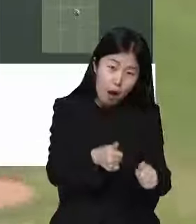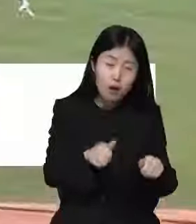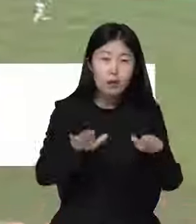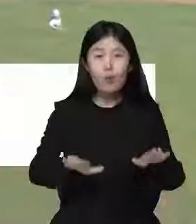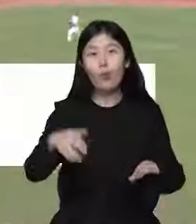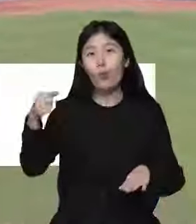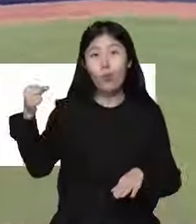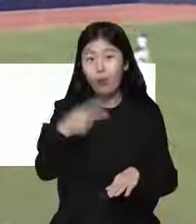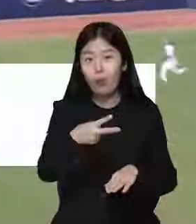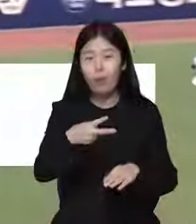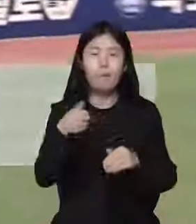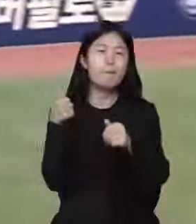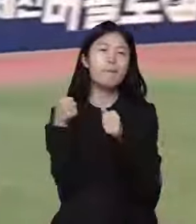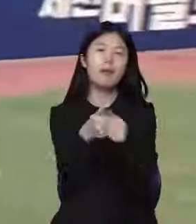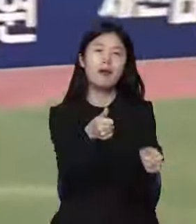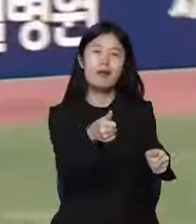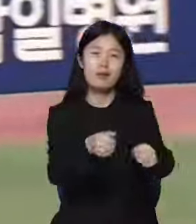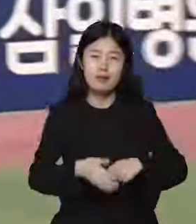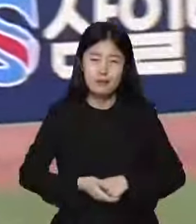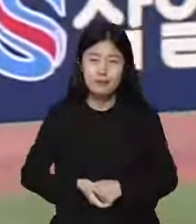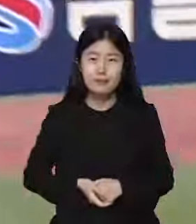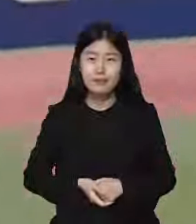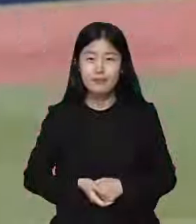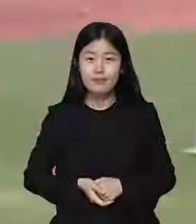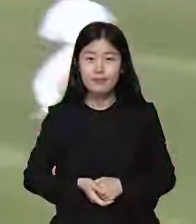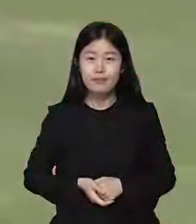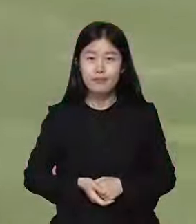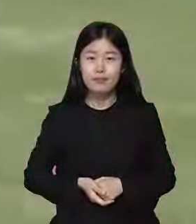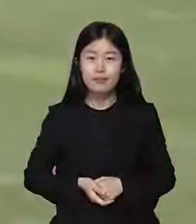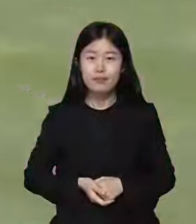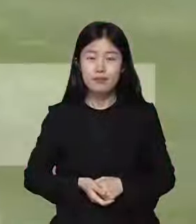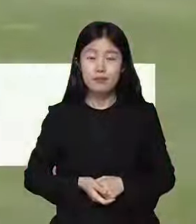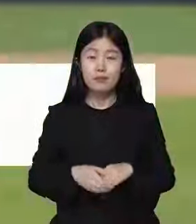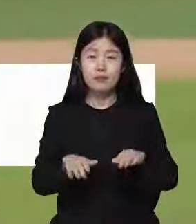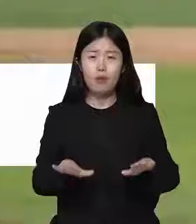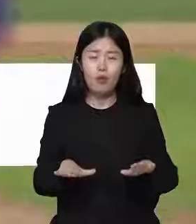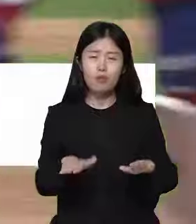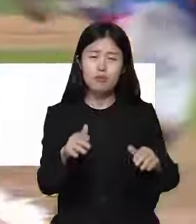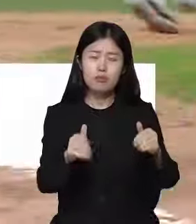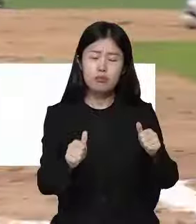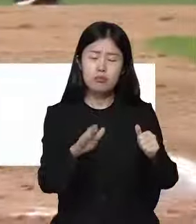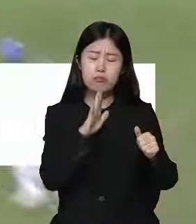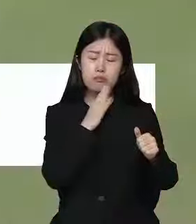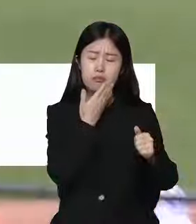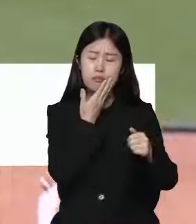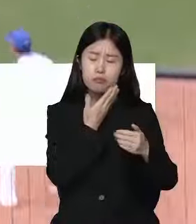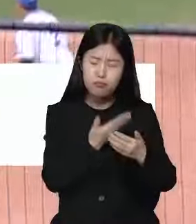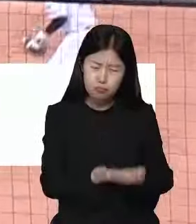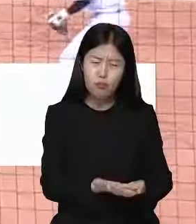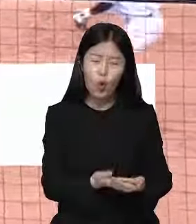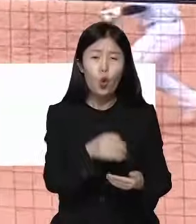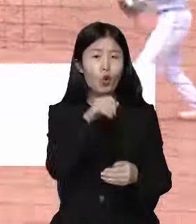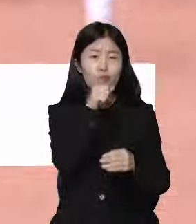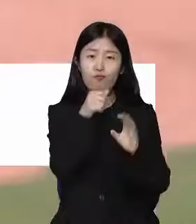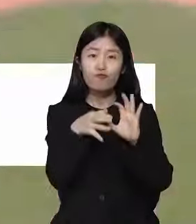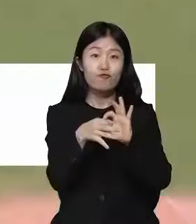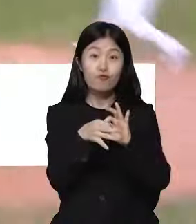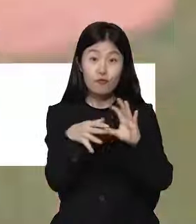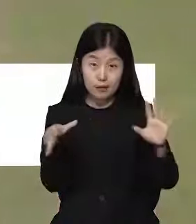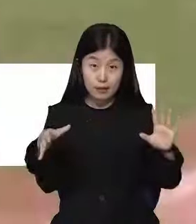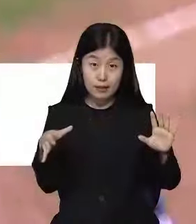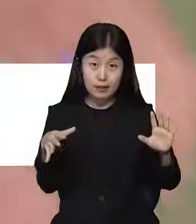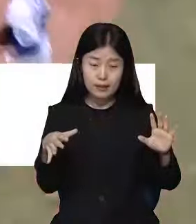또다시 삼성을 무릎 꿇렸습니다. 중요한 경기이기도 해서 점수차가 어떻든 상관없이 그냥 처음부터